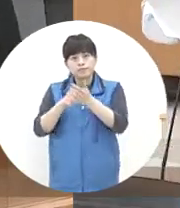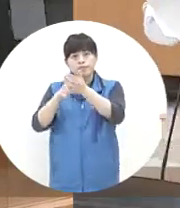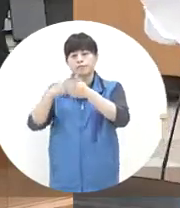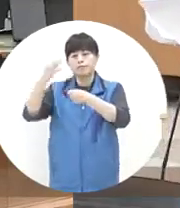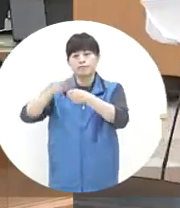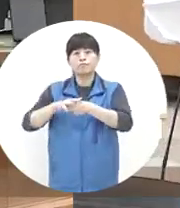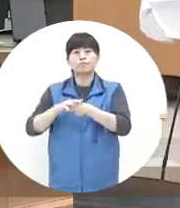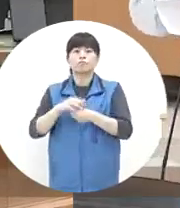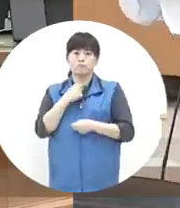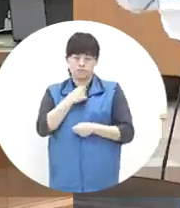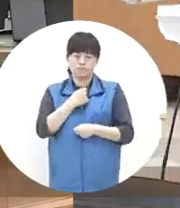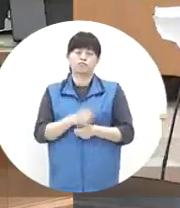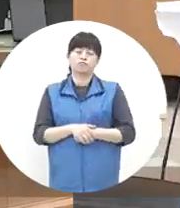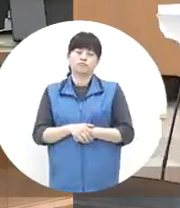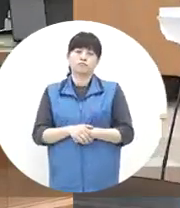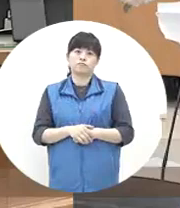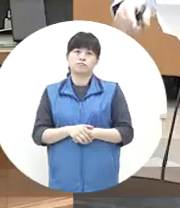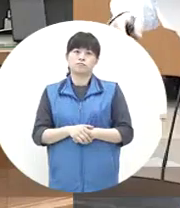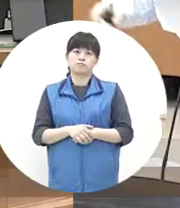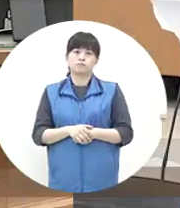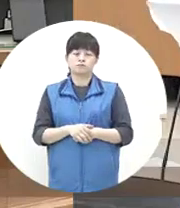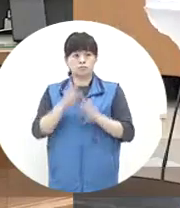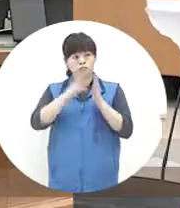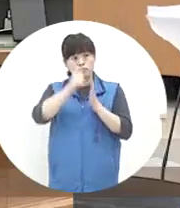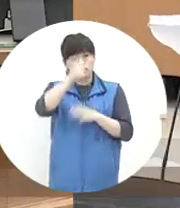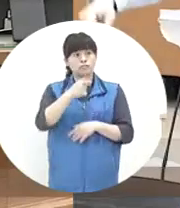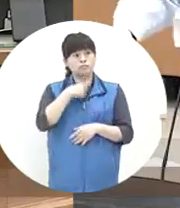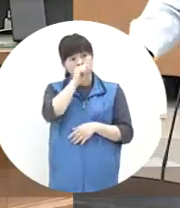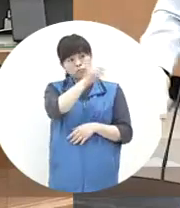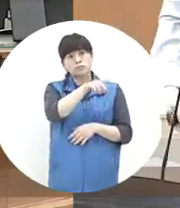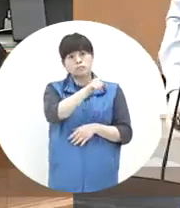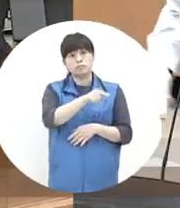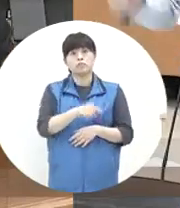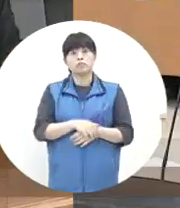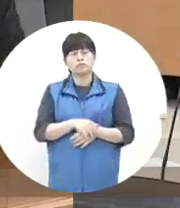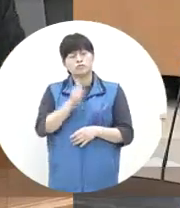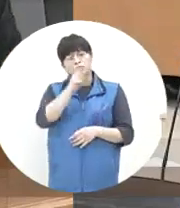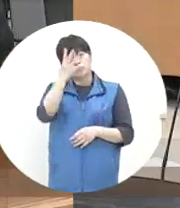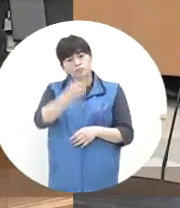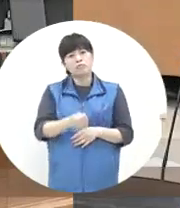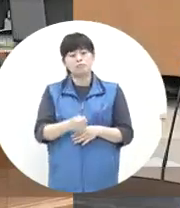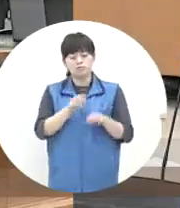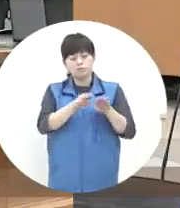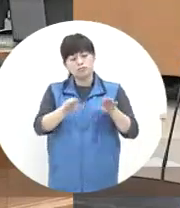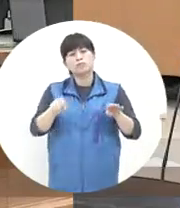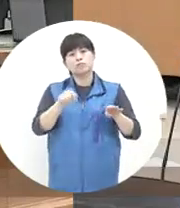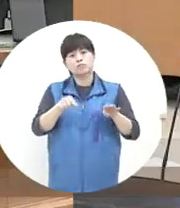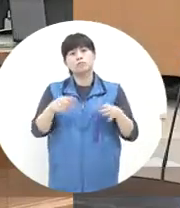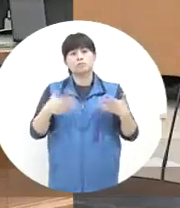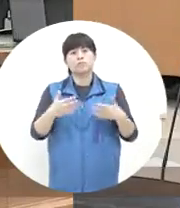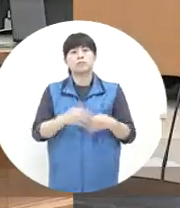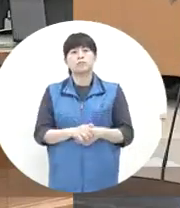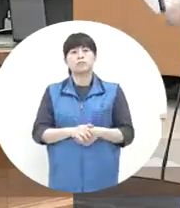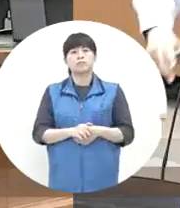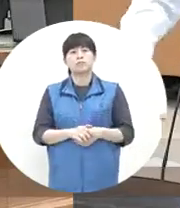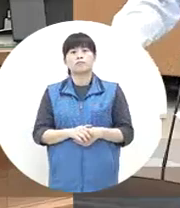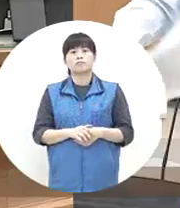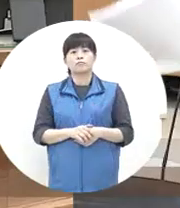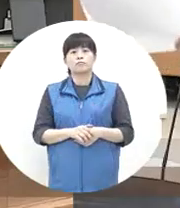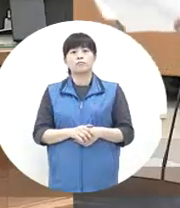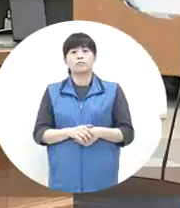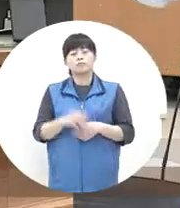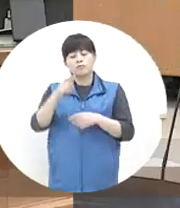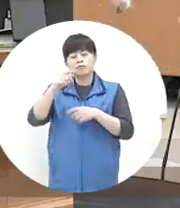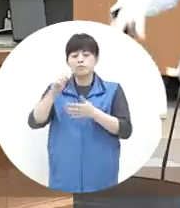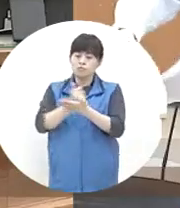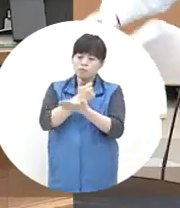的。 好，那啊，局长哦，跟你讲，我跟你讲过好几次，停车场哦，啊，那个譬如说那个交通转运中心